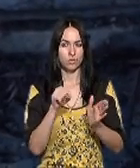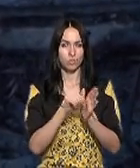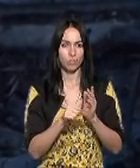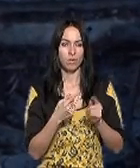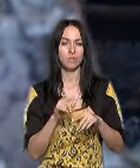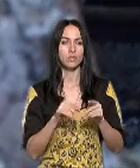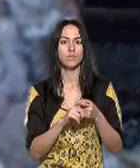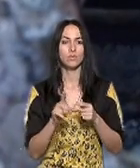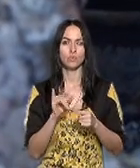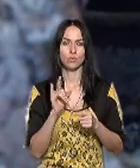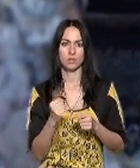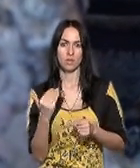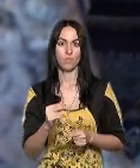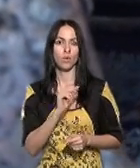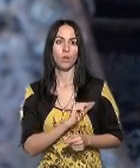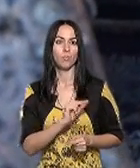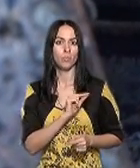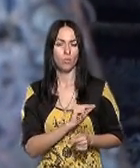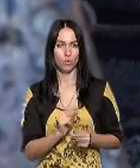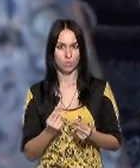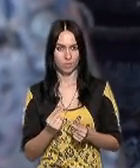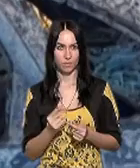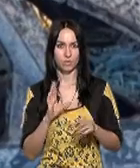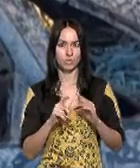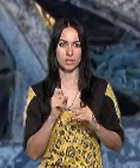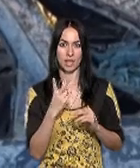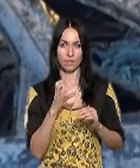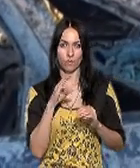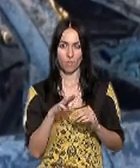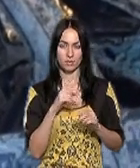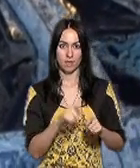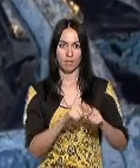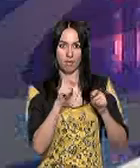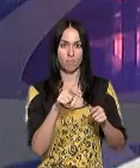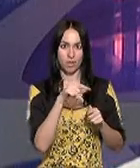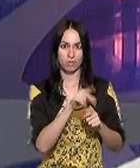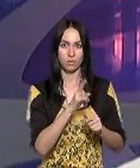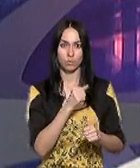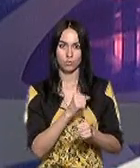діяльність адвоката. Покарання за 2 статтями передбачає довічне ув'язнення.